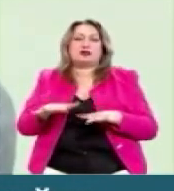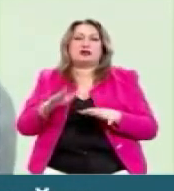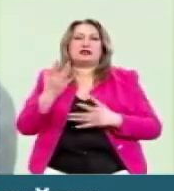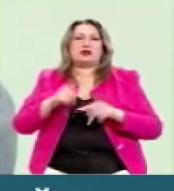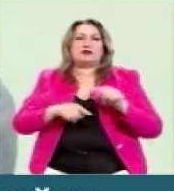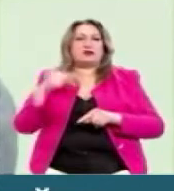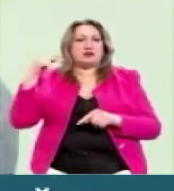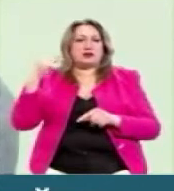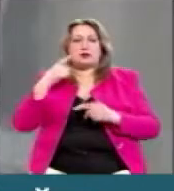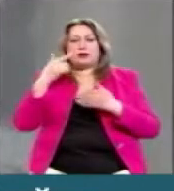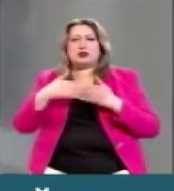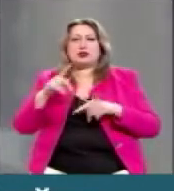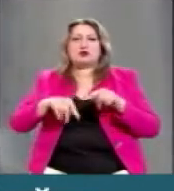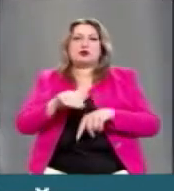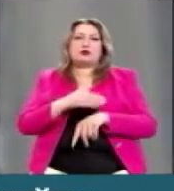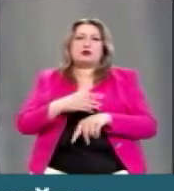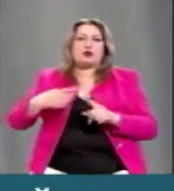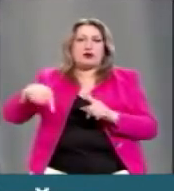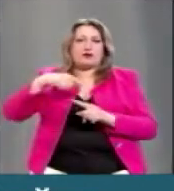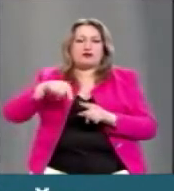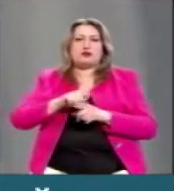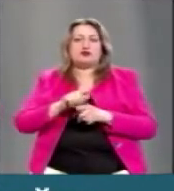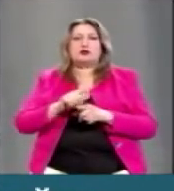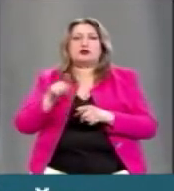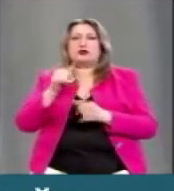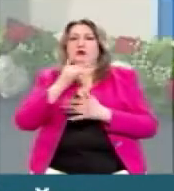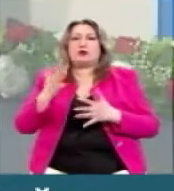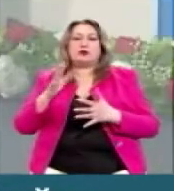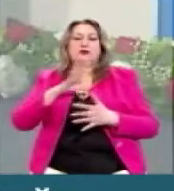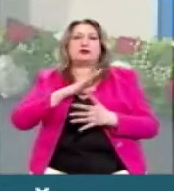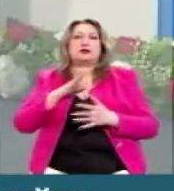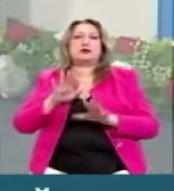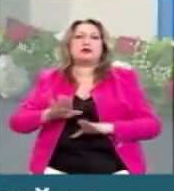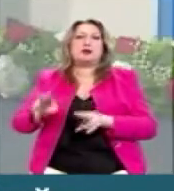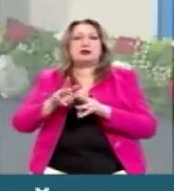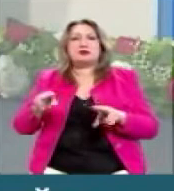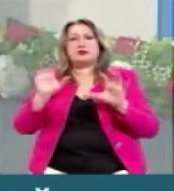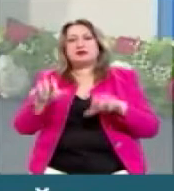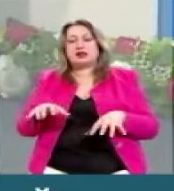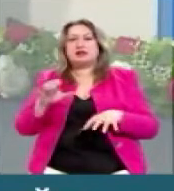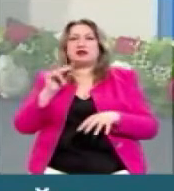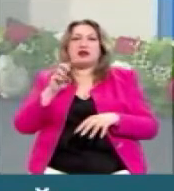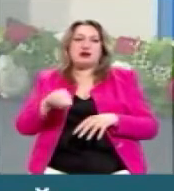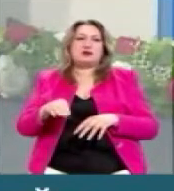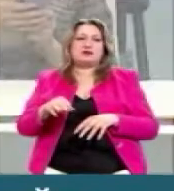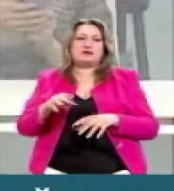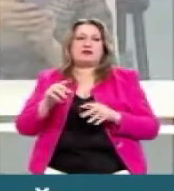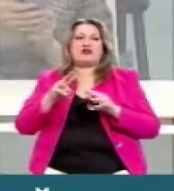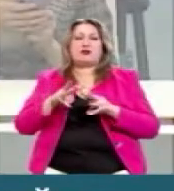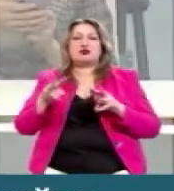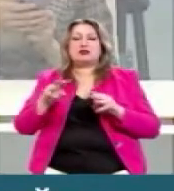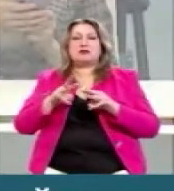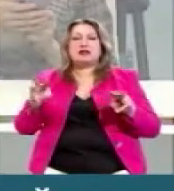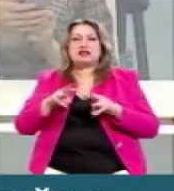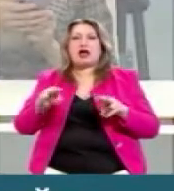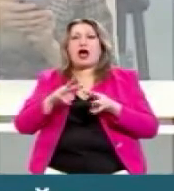сенат, мәжіліс төрағасы, министр, облыс, аудан, тіпті ауыл әкімі де бола алмайды. Самұрық-Қазына, Байтерек сияқты ұлттық компанияларда